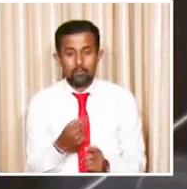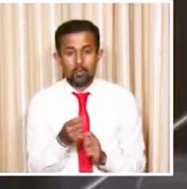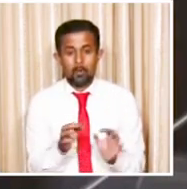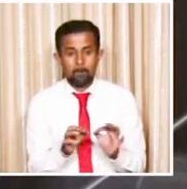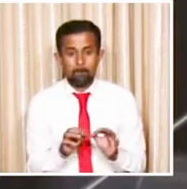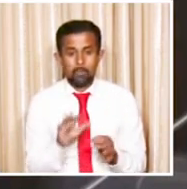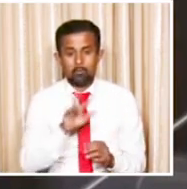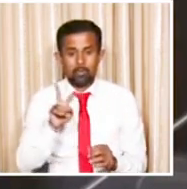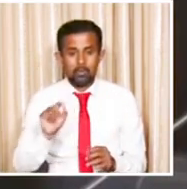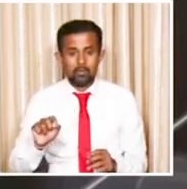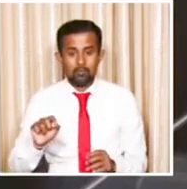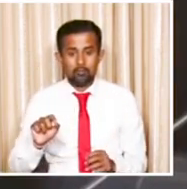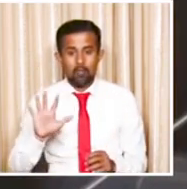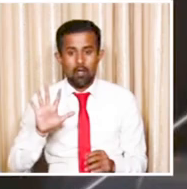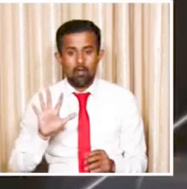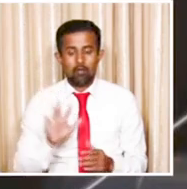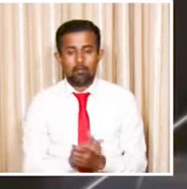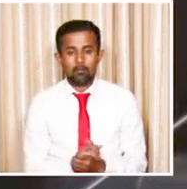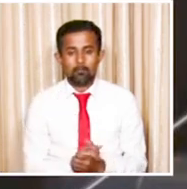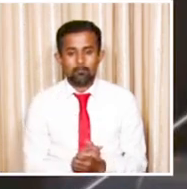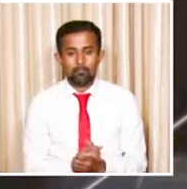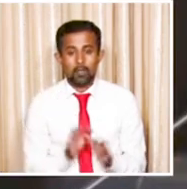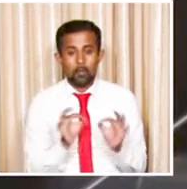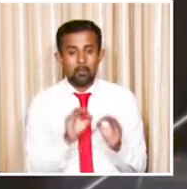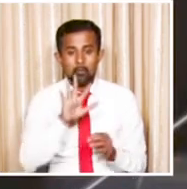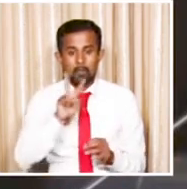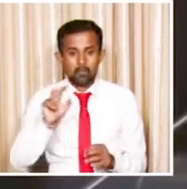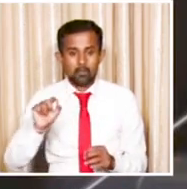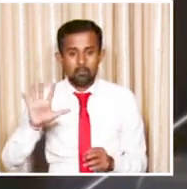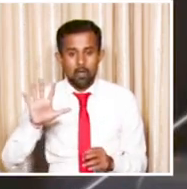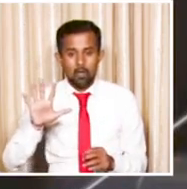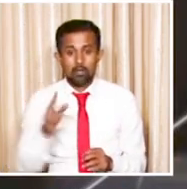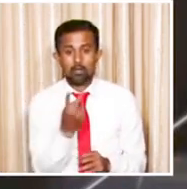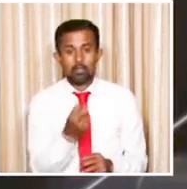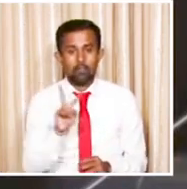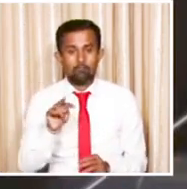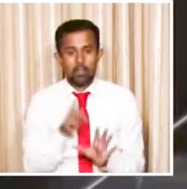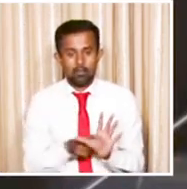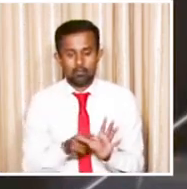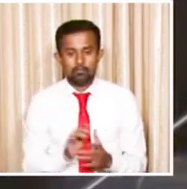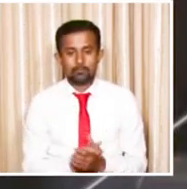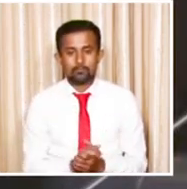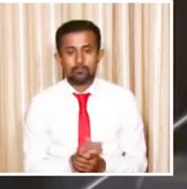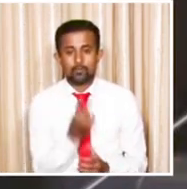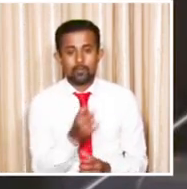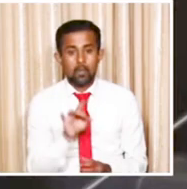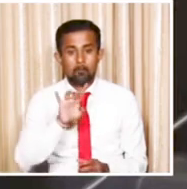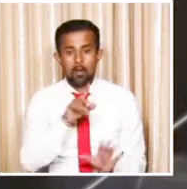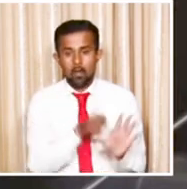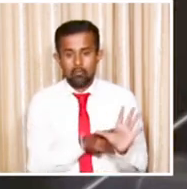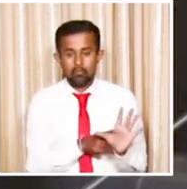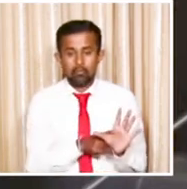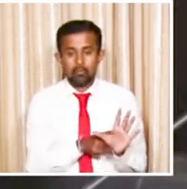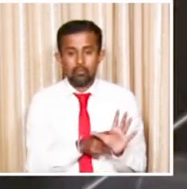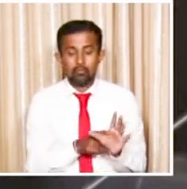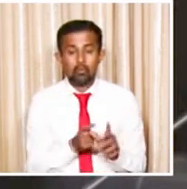බිලියන 52.5ක් බිලියන 52.5ක් ගෙවන 2020 දී විතර. එතකොට 2015 වසරේදී